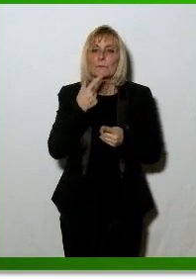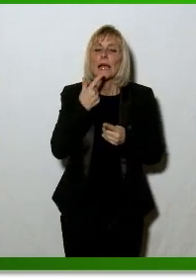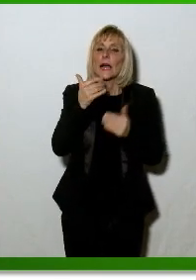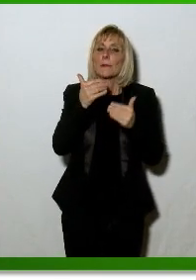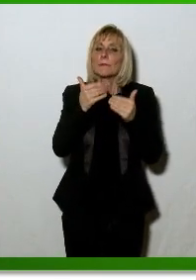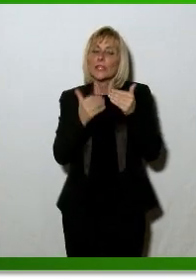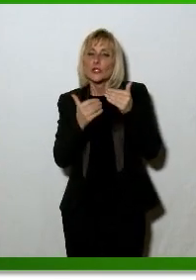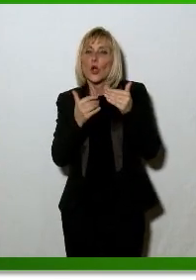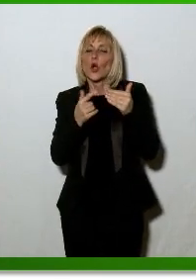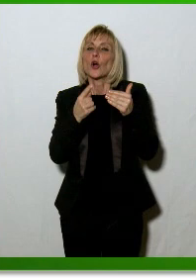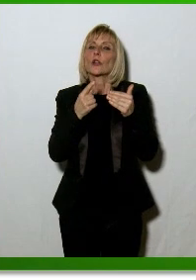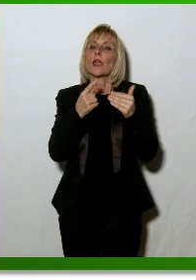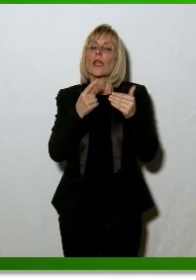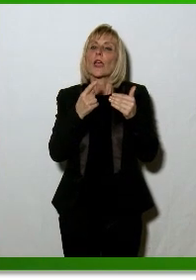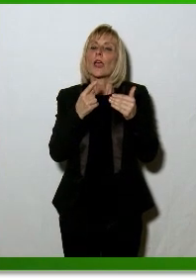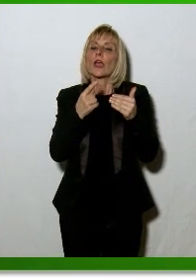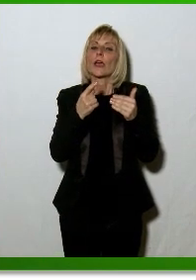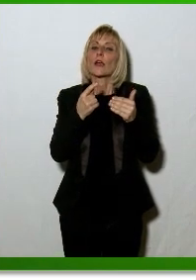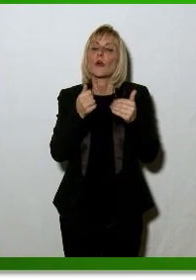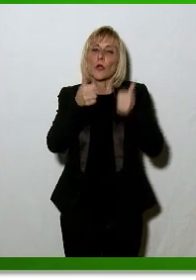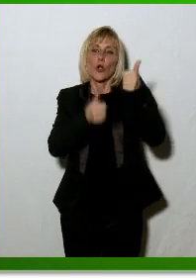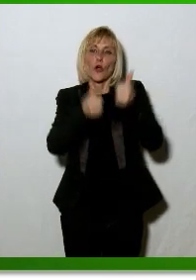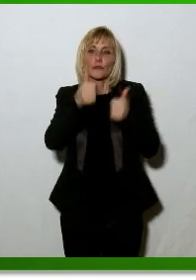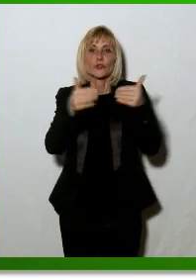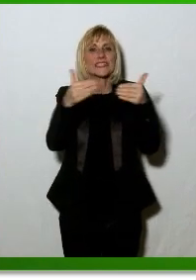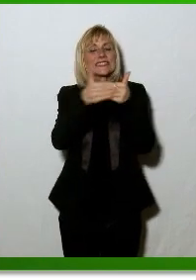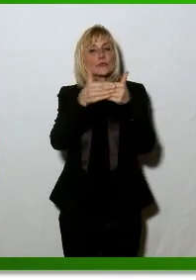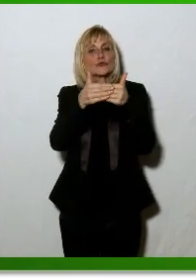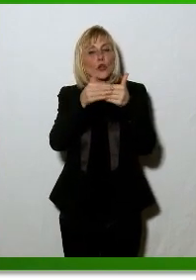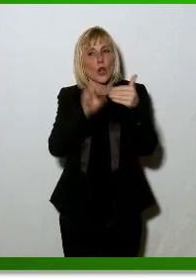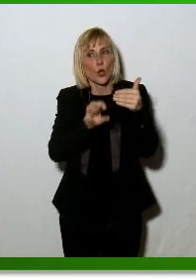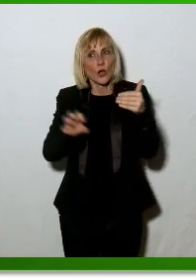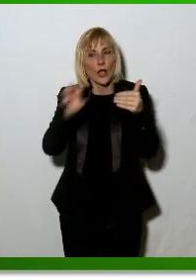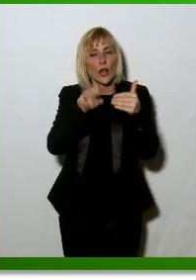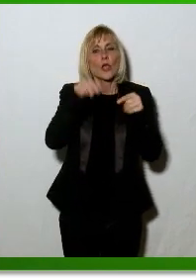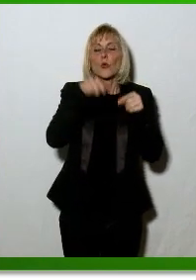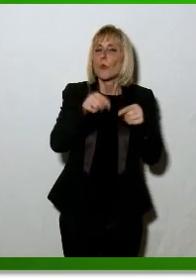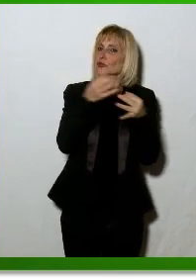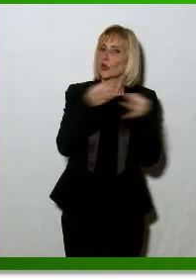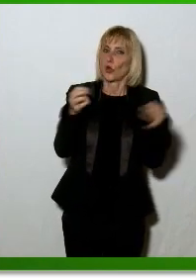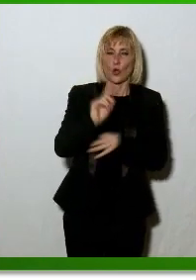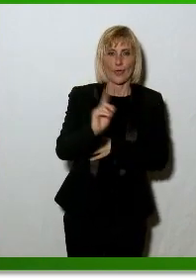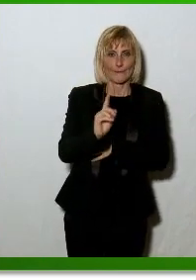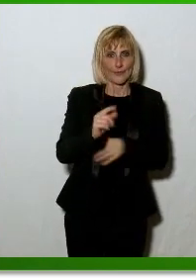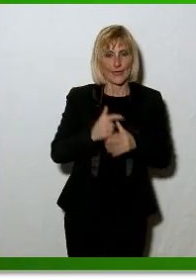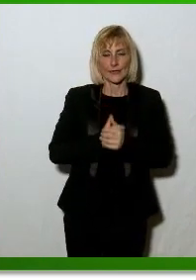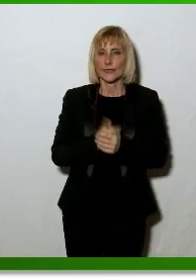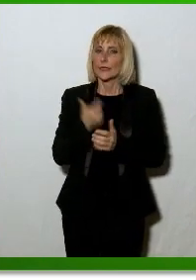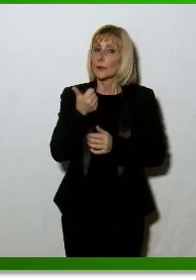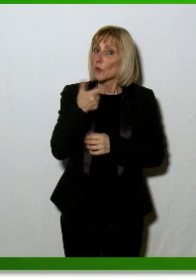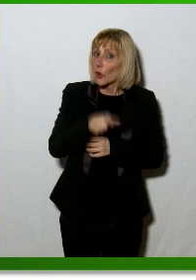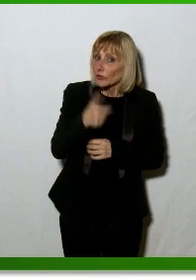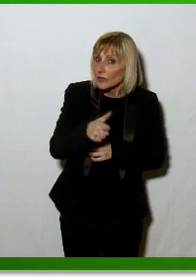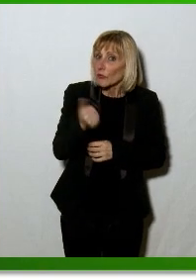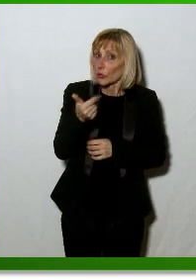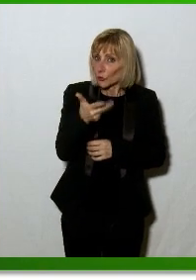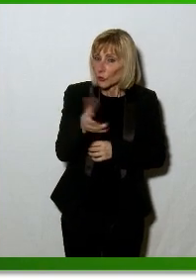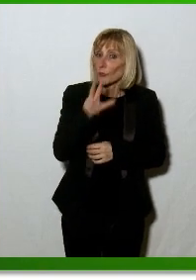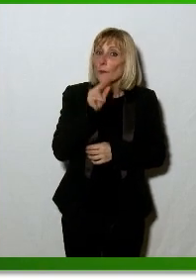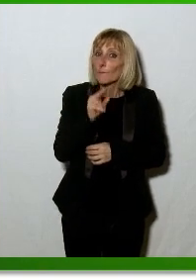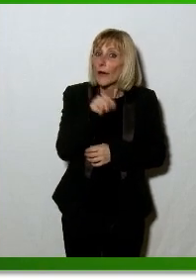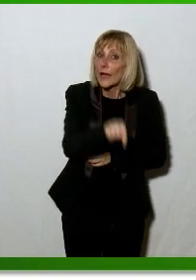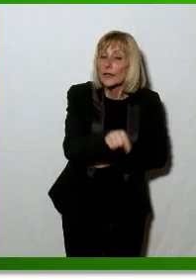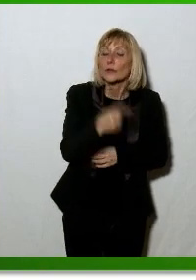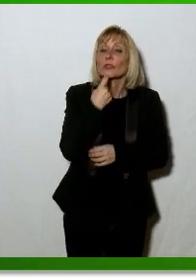rispetto all'invecchiamento delle istituzioni locali e questo non è un bene non è un bene perché come detto i numeri dicono anche che i giovani